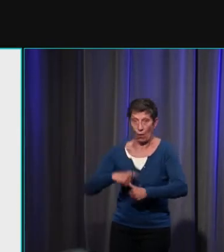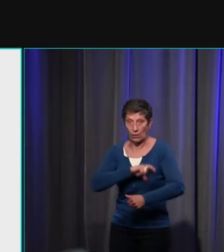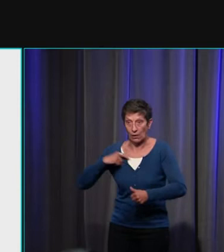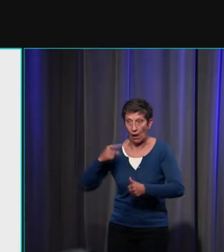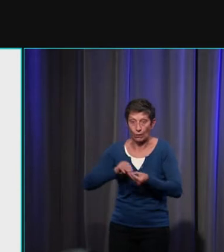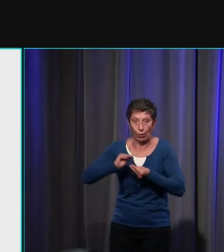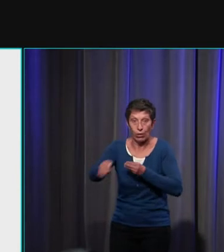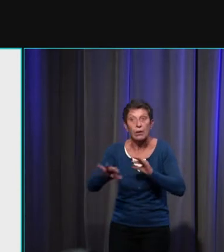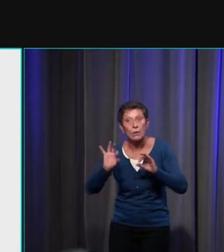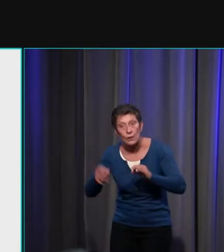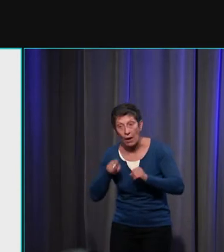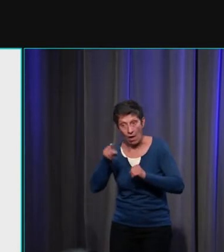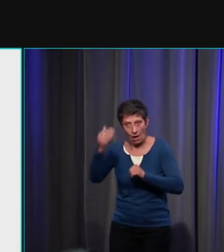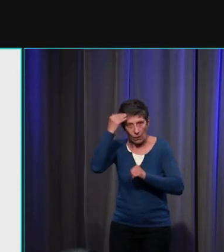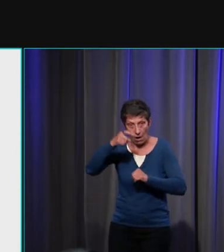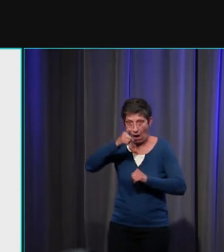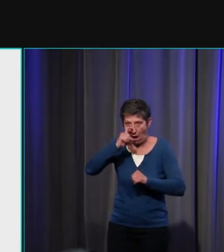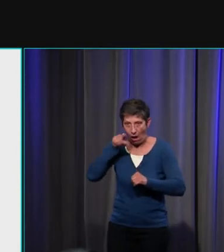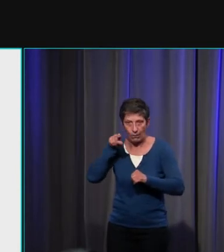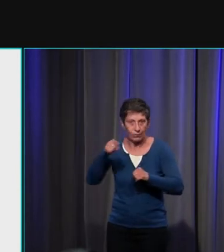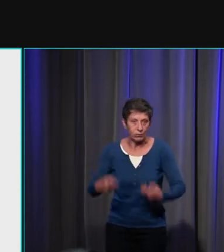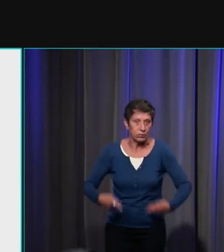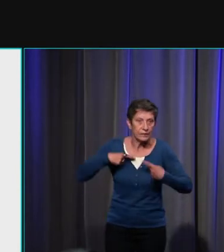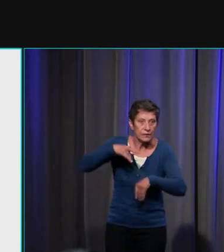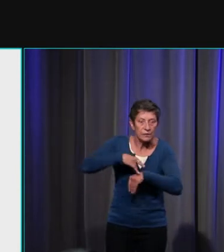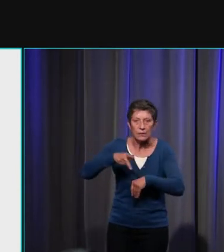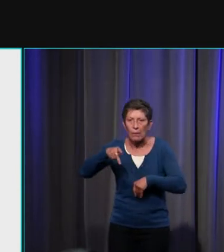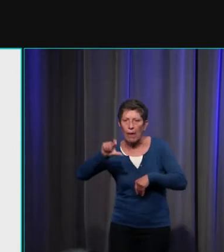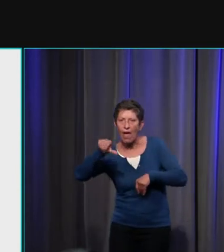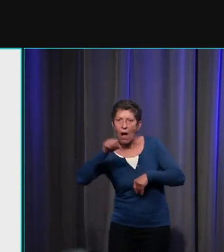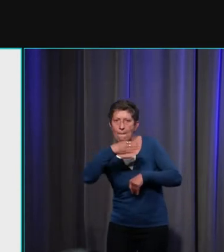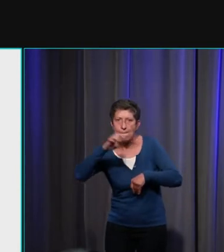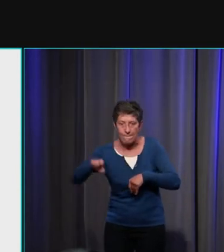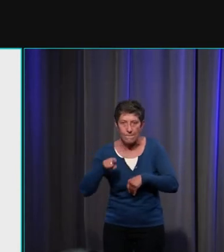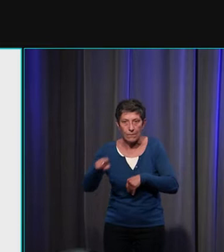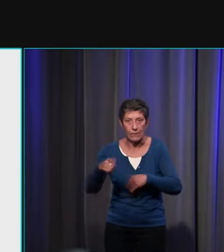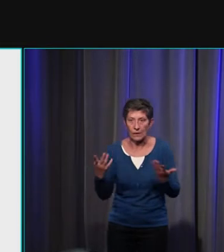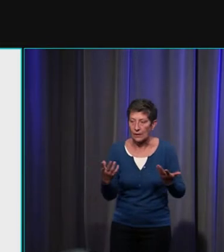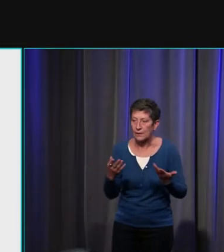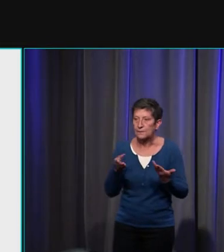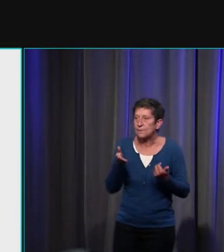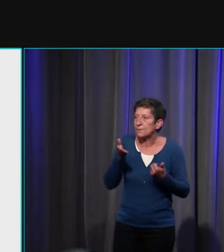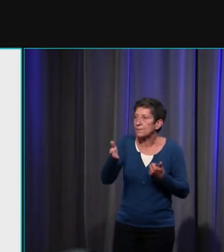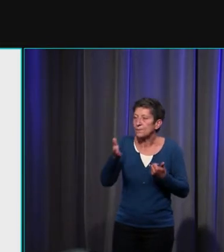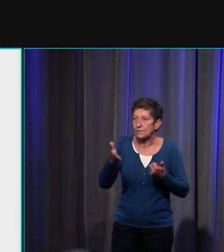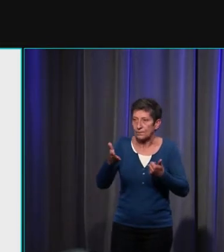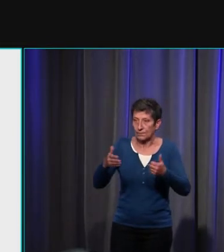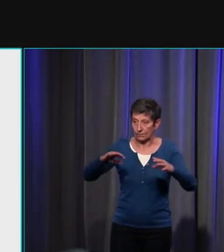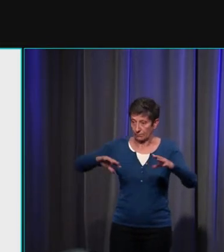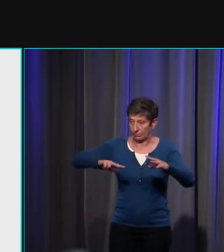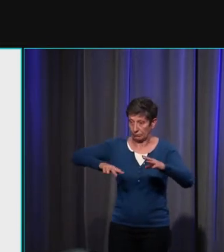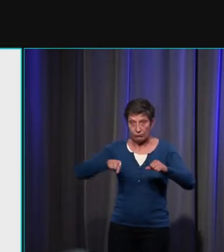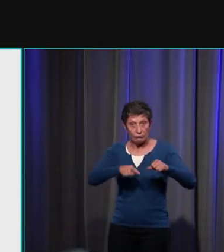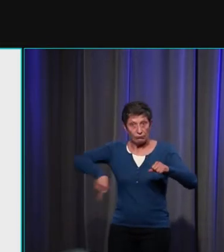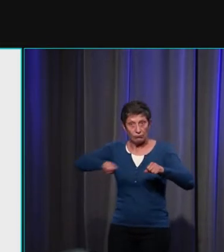connaît l'arabe il a été éduqué à palerme une civilisation qui a un carrefour méditerranéen de ce